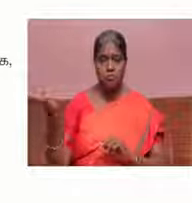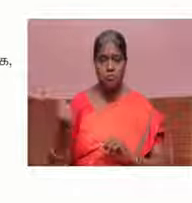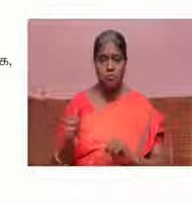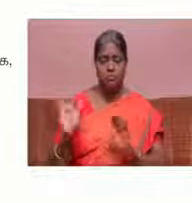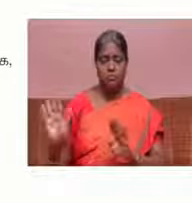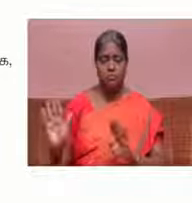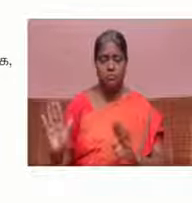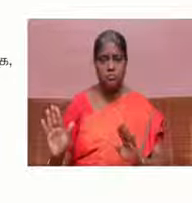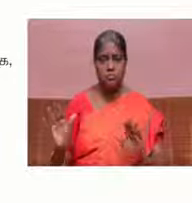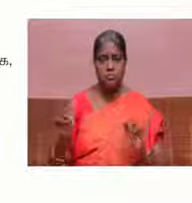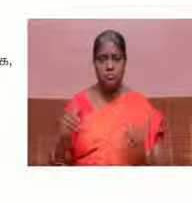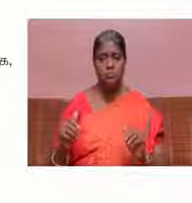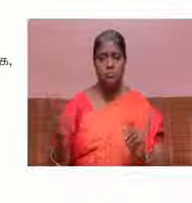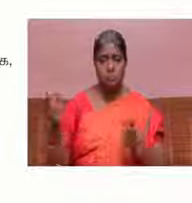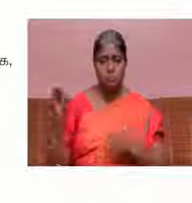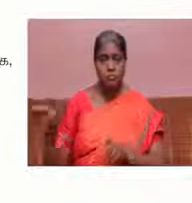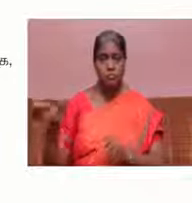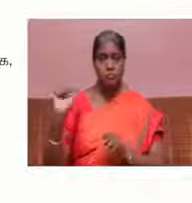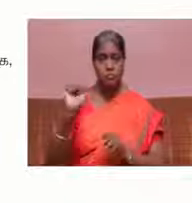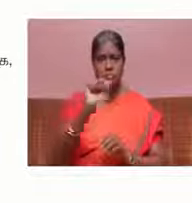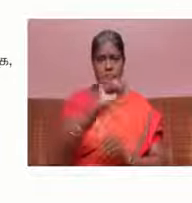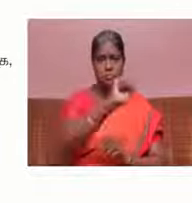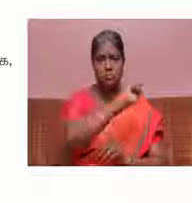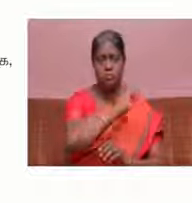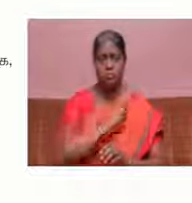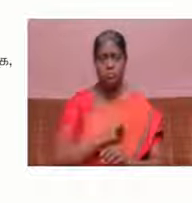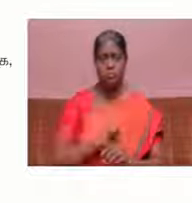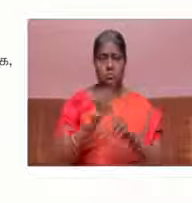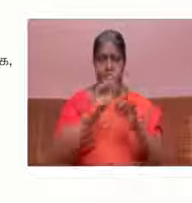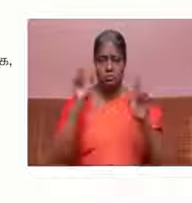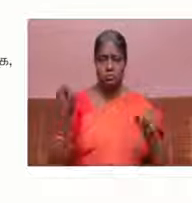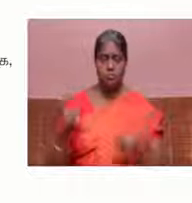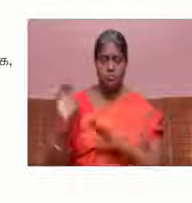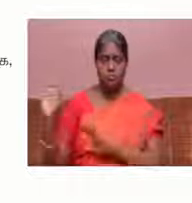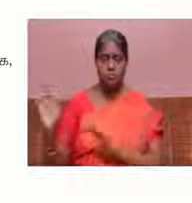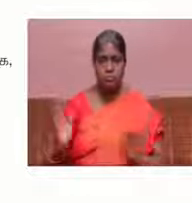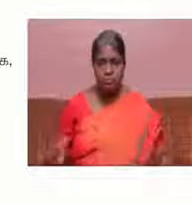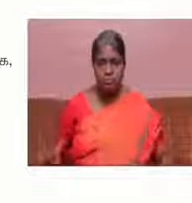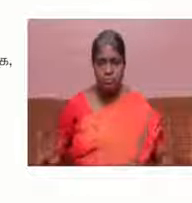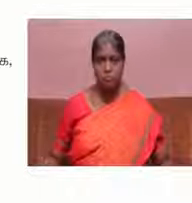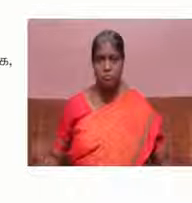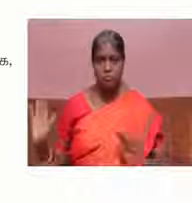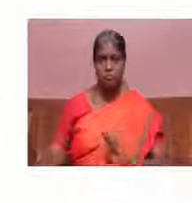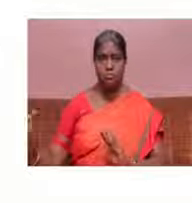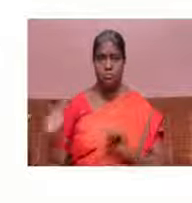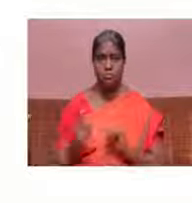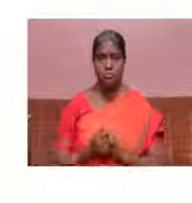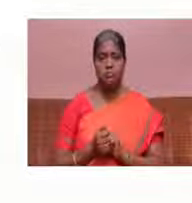மாற்றுத்திறனாளிகள் அமர்வதற்காக அவர்களுக்கென்று தனியாக ரிசர்வ்டு இருக்கைகள் இருக்க